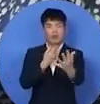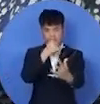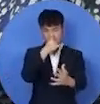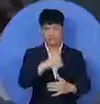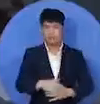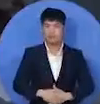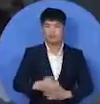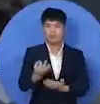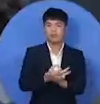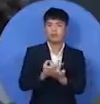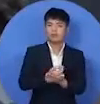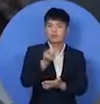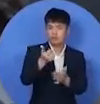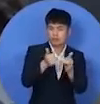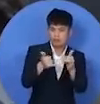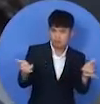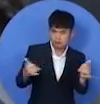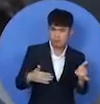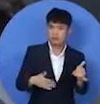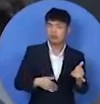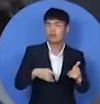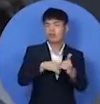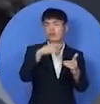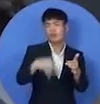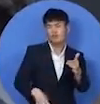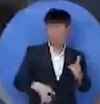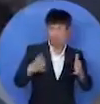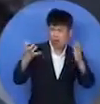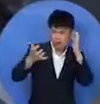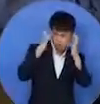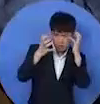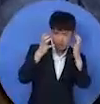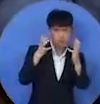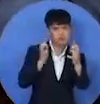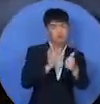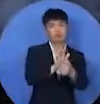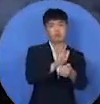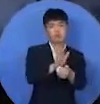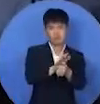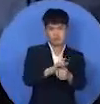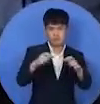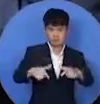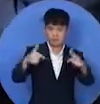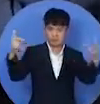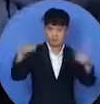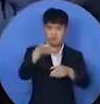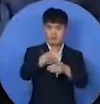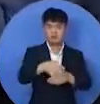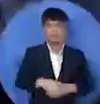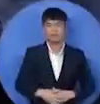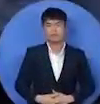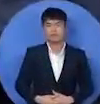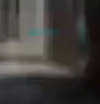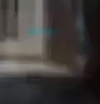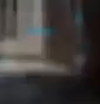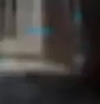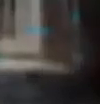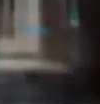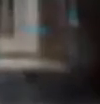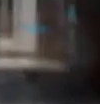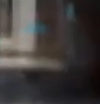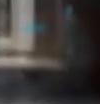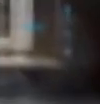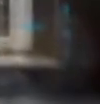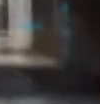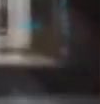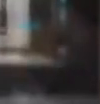열렸습니다. 고소득층 시민의 복잡한 세무행정 처리를 돕는 마을세무사가 전면적으로 확대됐습니다.